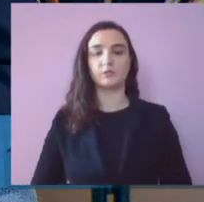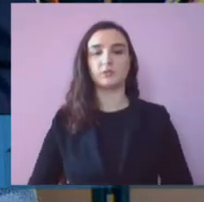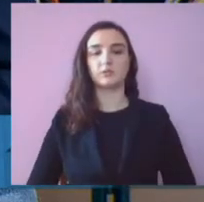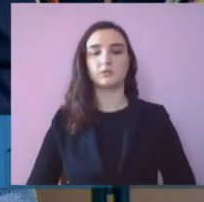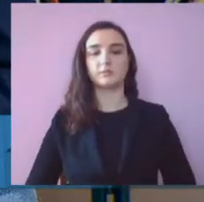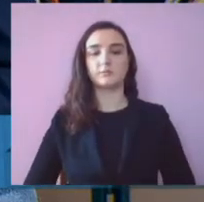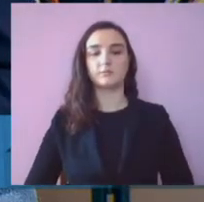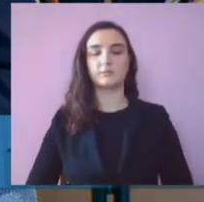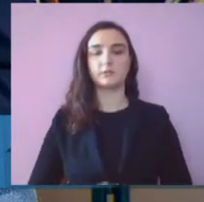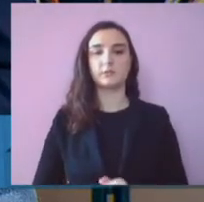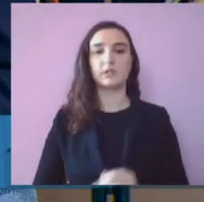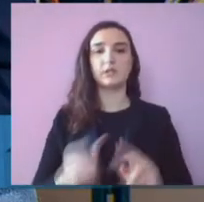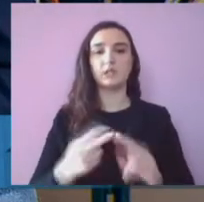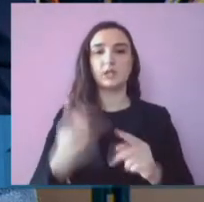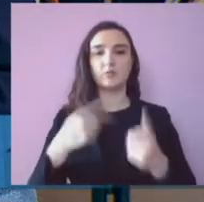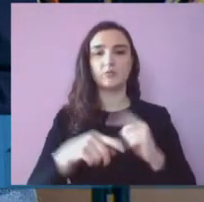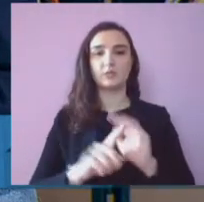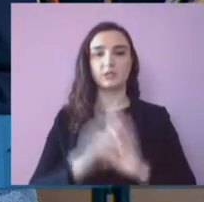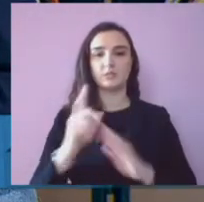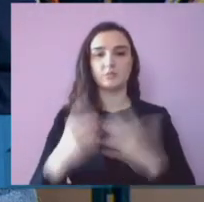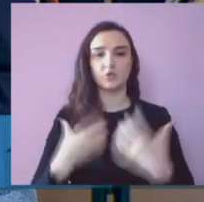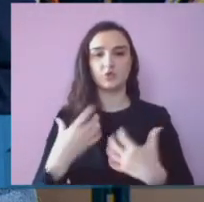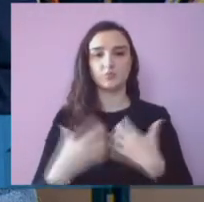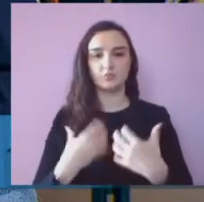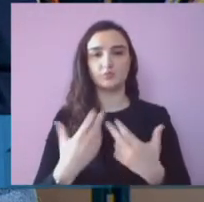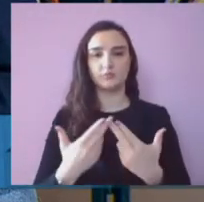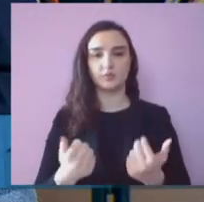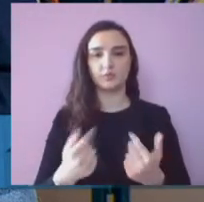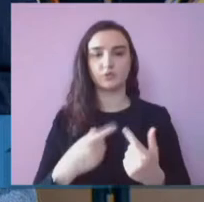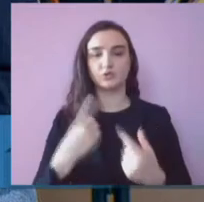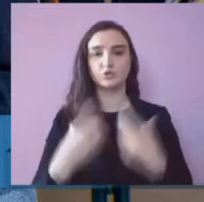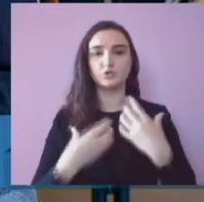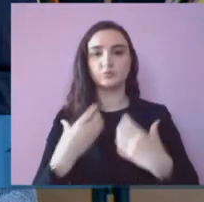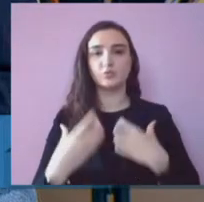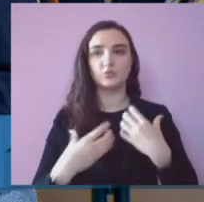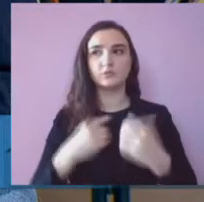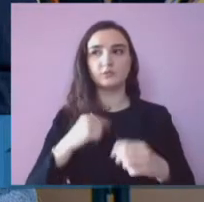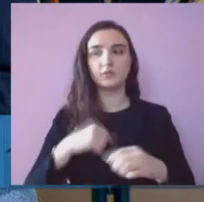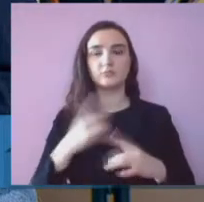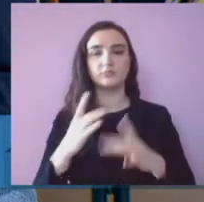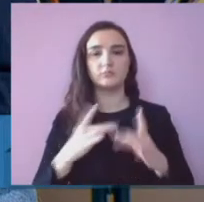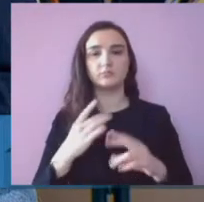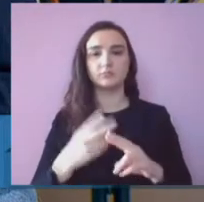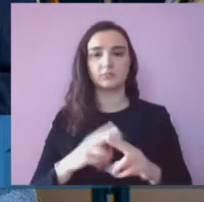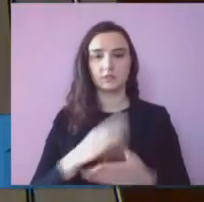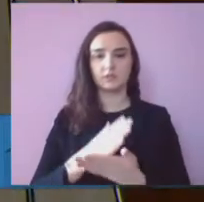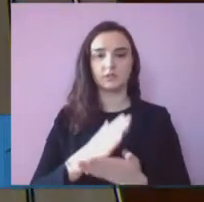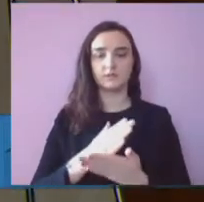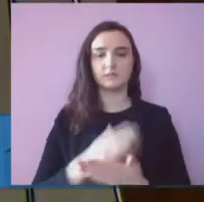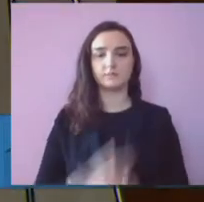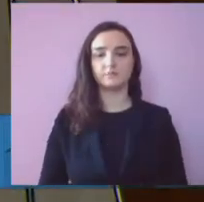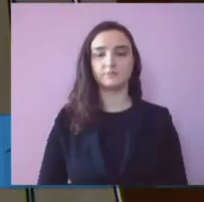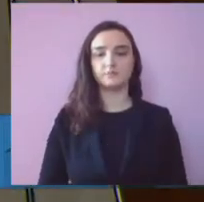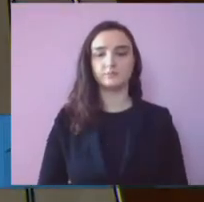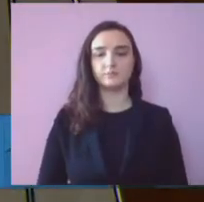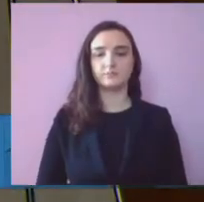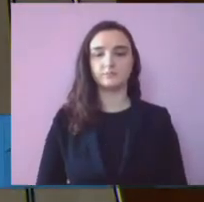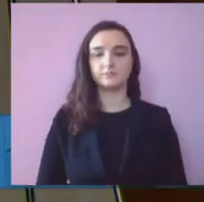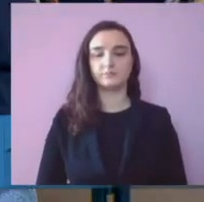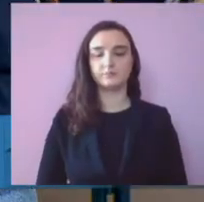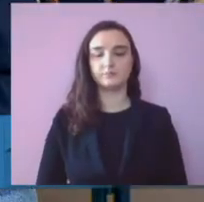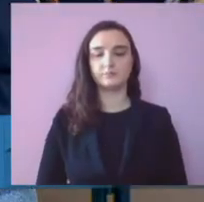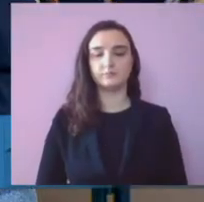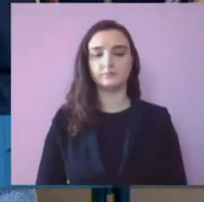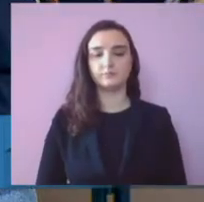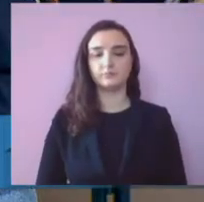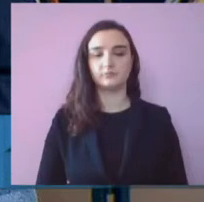იწყება შფოთვა, რა თქმა უნდა, ხო? შფოთვა არის კაცავად იმ გეკითხებით და გაგაწყვეტინეთ